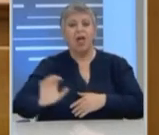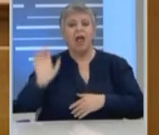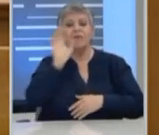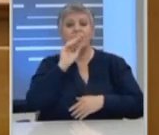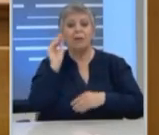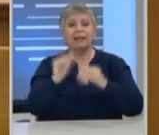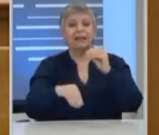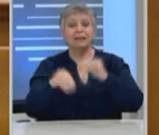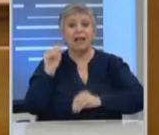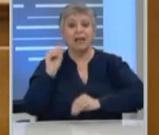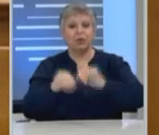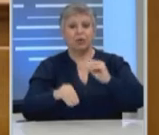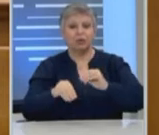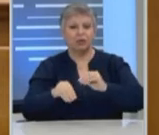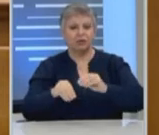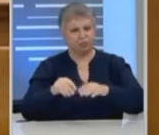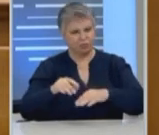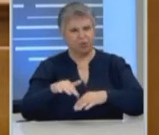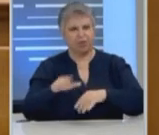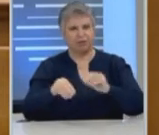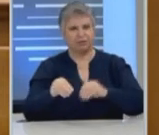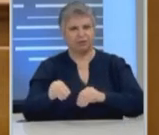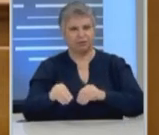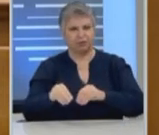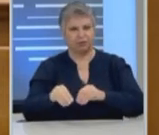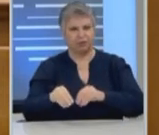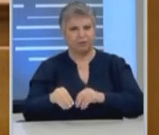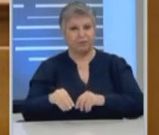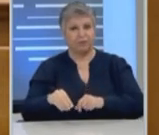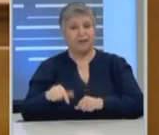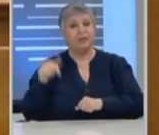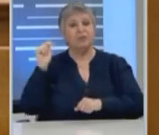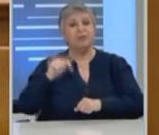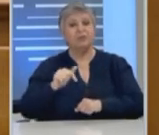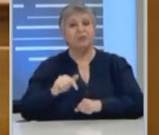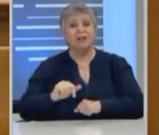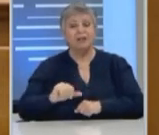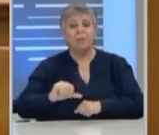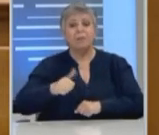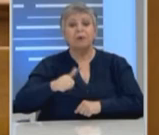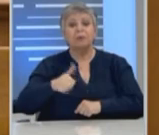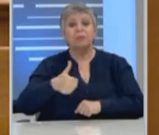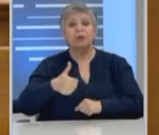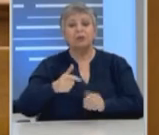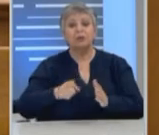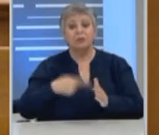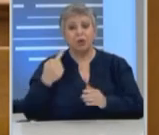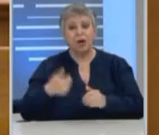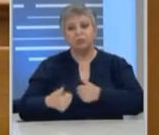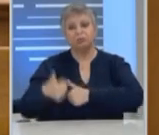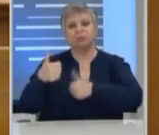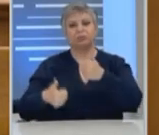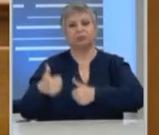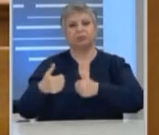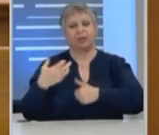σε προεκλογική περίοδο, όπου θα είναι η πρώτη κάλπη που θα αναμετρηθούμε, γιατί ξέρετε, οι πολιτικοί και